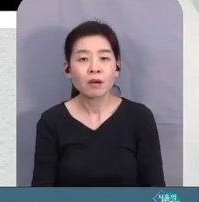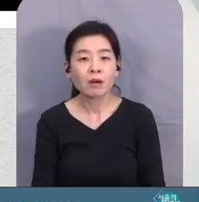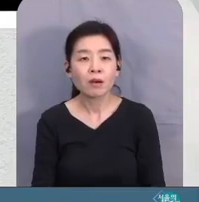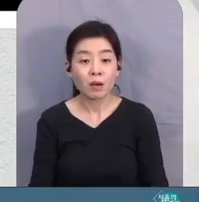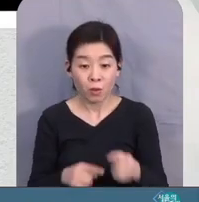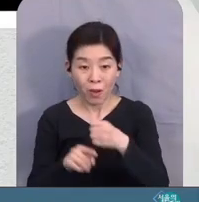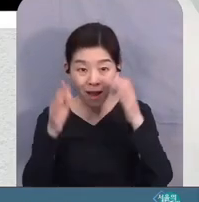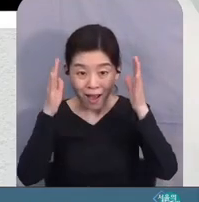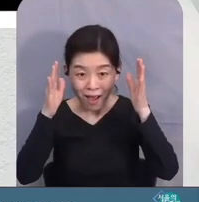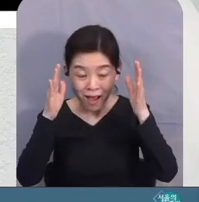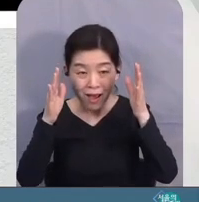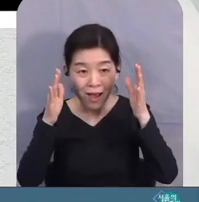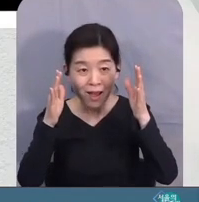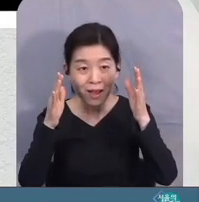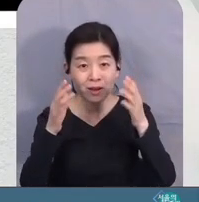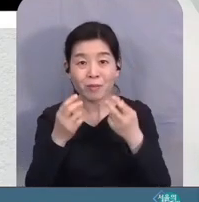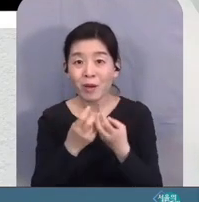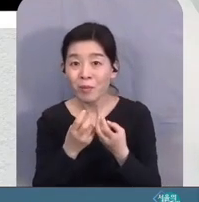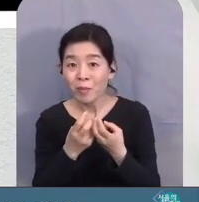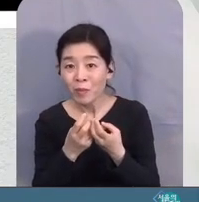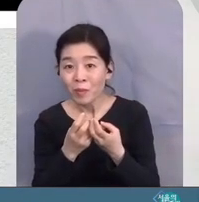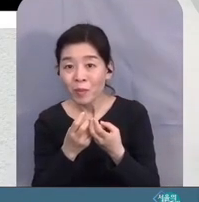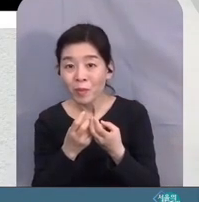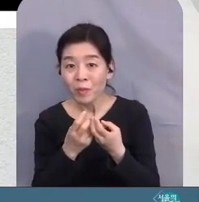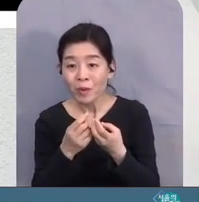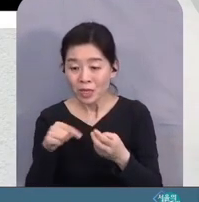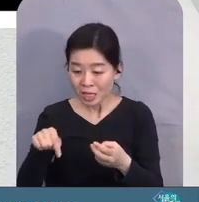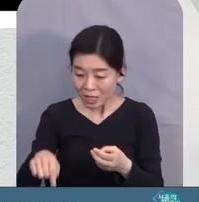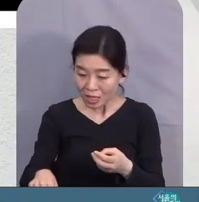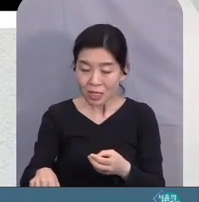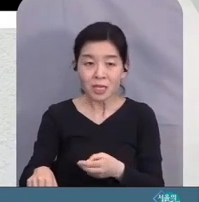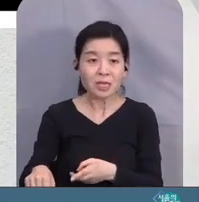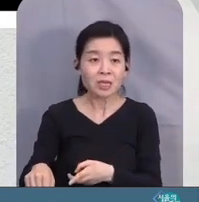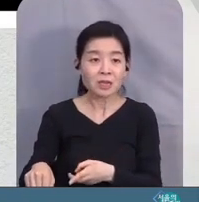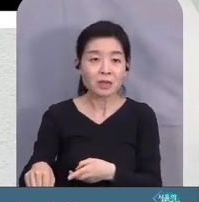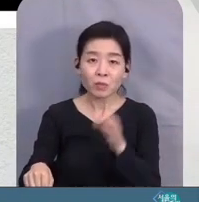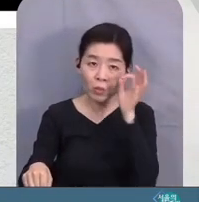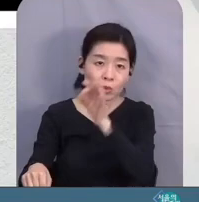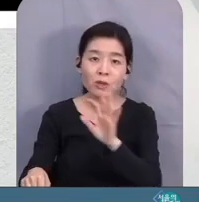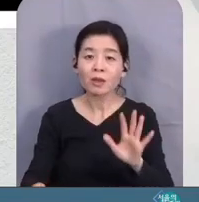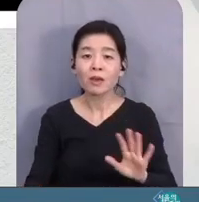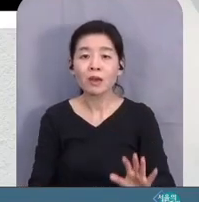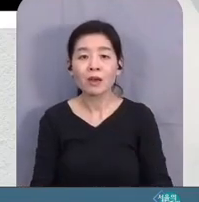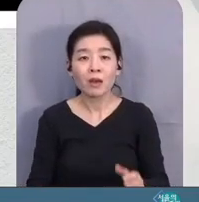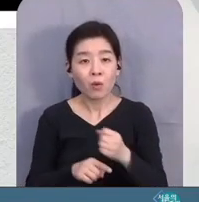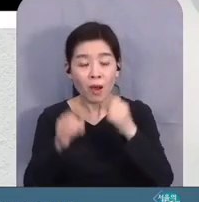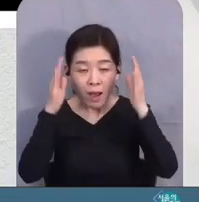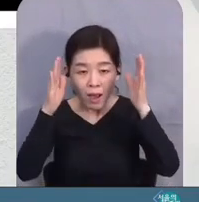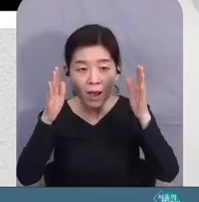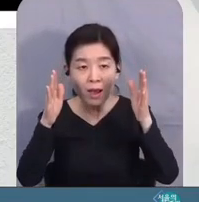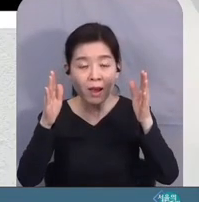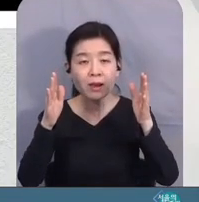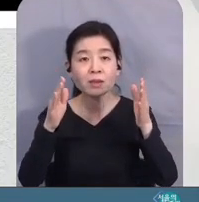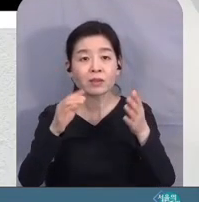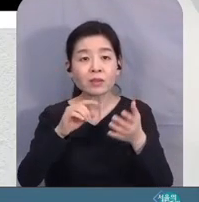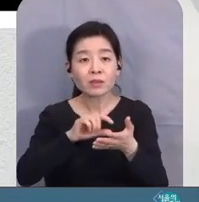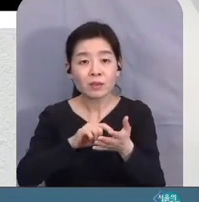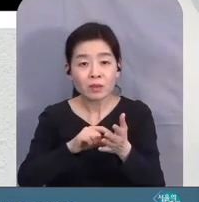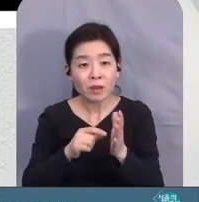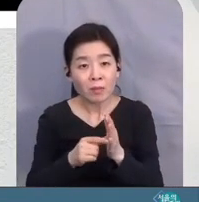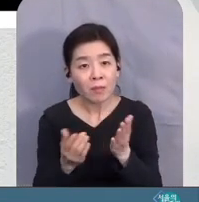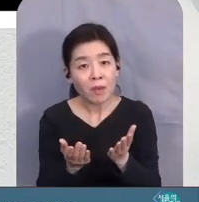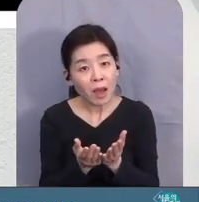과학적으로 한다고 그랬잖아요. 이거는 안중에도 없어요. 이게 무슨 과학이에요?